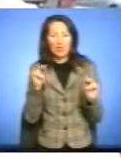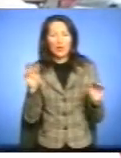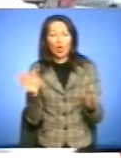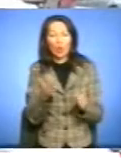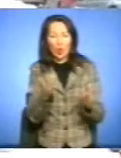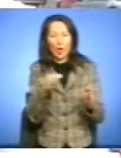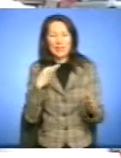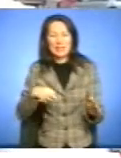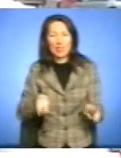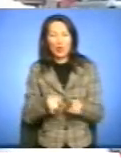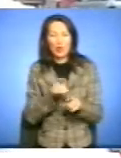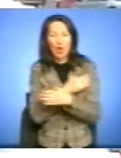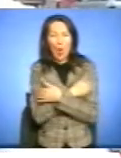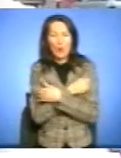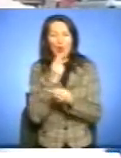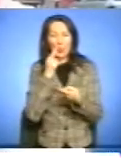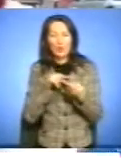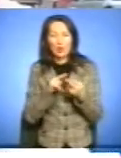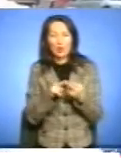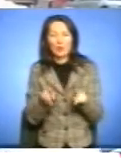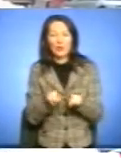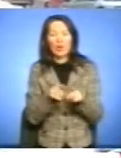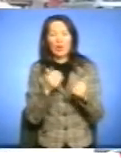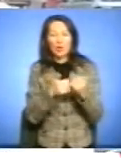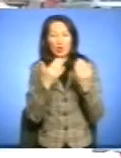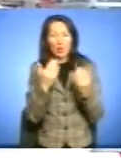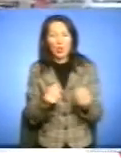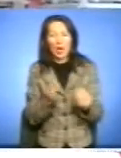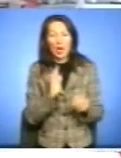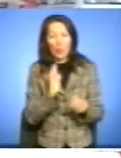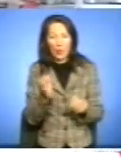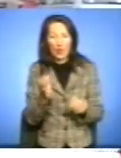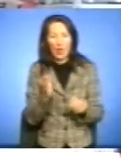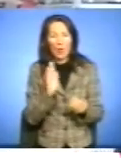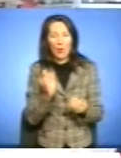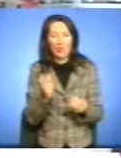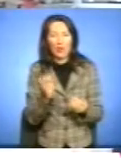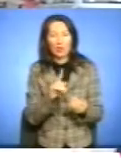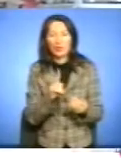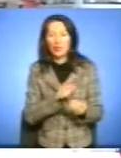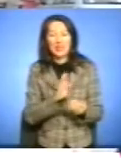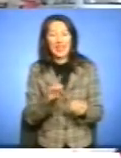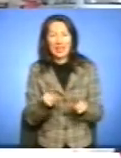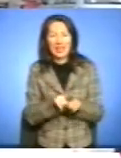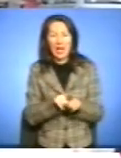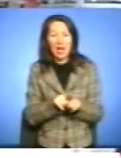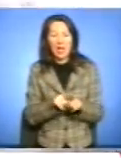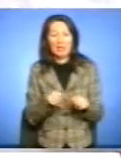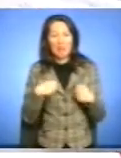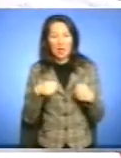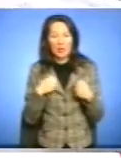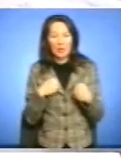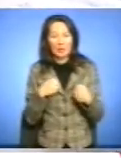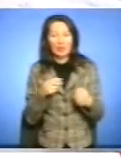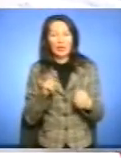обняв, поцілував. Так. І так щодня, так? Ну, буває, буває деколи, що і не так, ну, але стараємось.